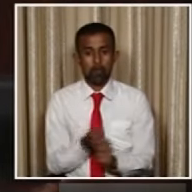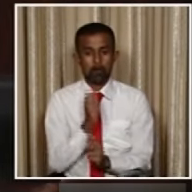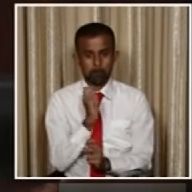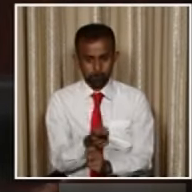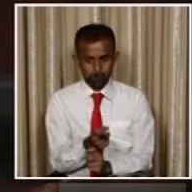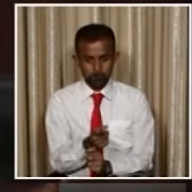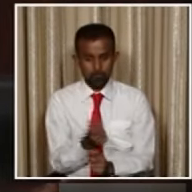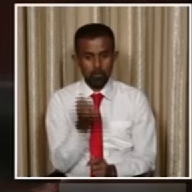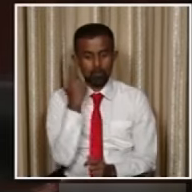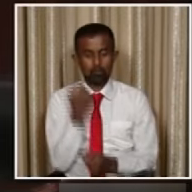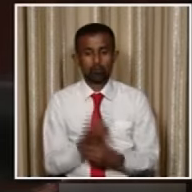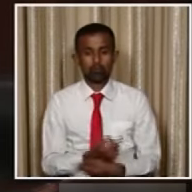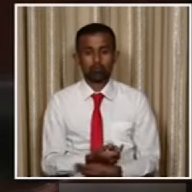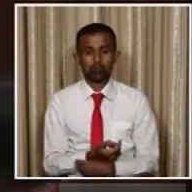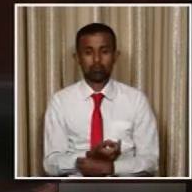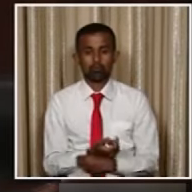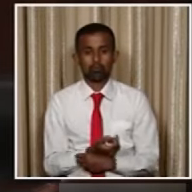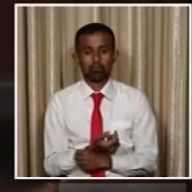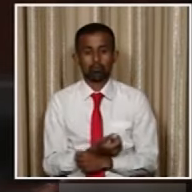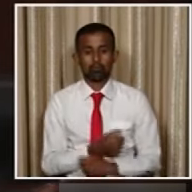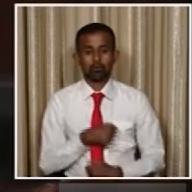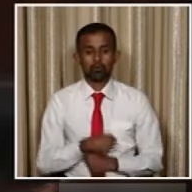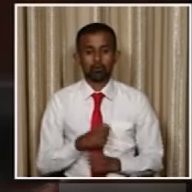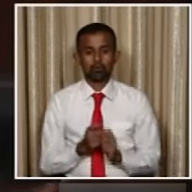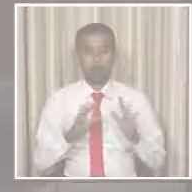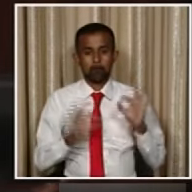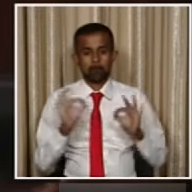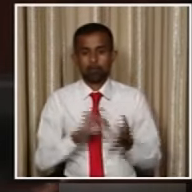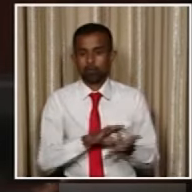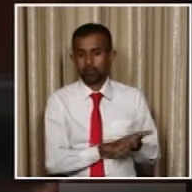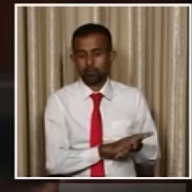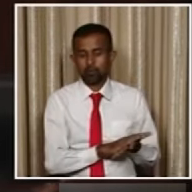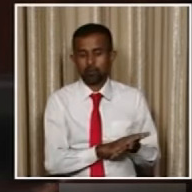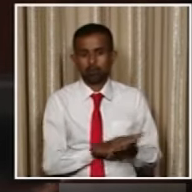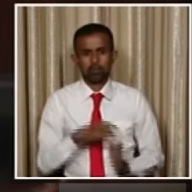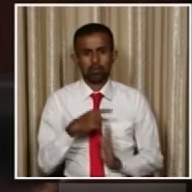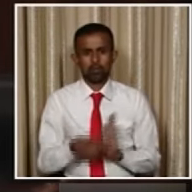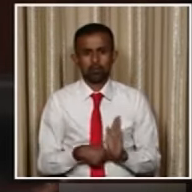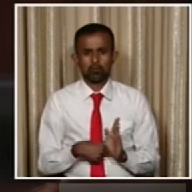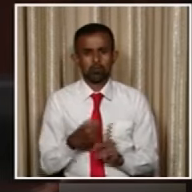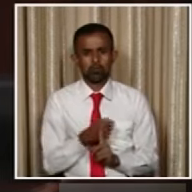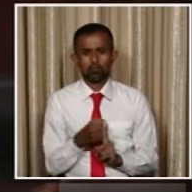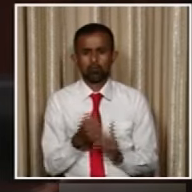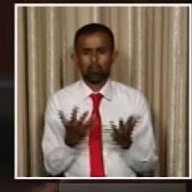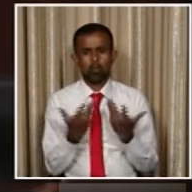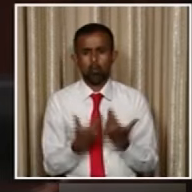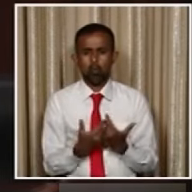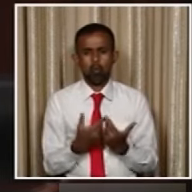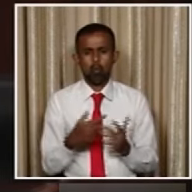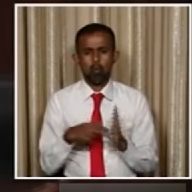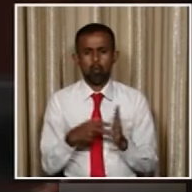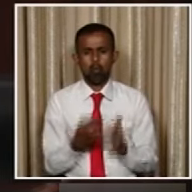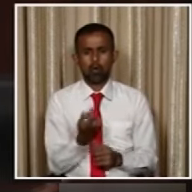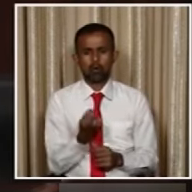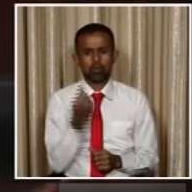ගැන ගෙනාපු යෝජනා, මේවා කිසිවක් රජයේ සේවකයන්ට ලැබෙන්න විදිහක් නැහැ. මේවා රටට කොහොම බලපායිද කියන එක ආර්ථිකය ගැන දන්න